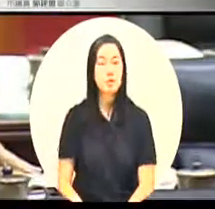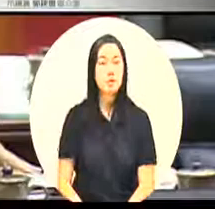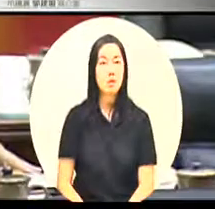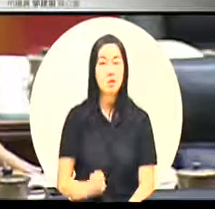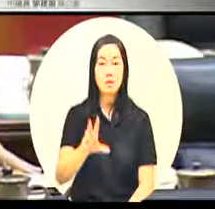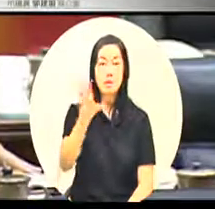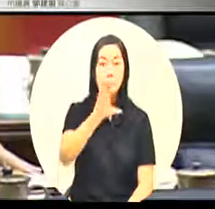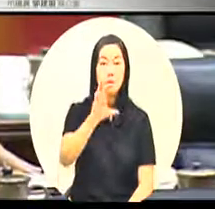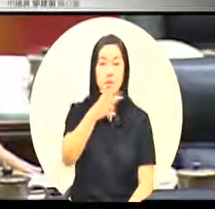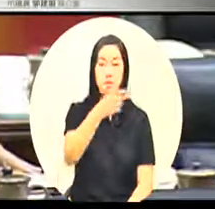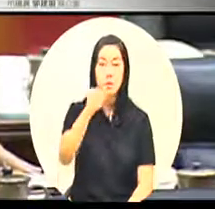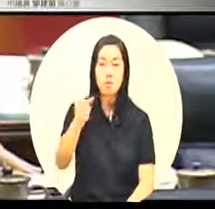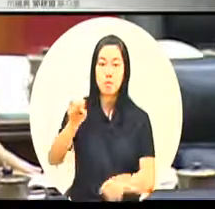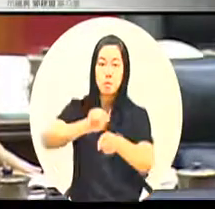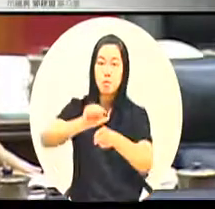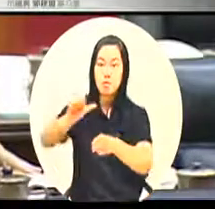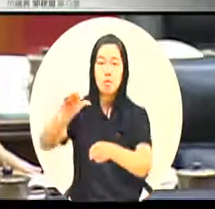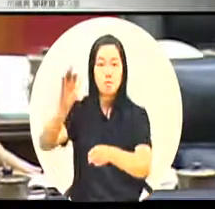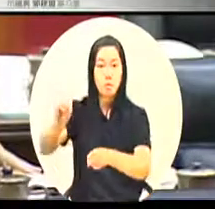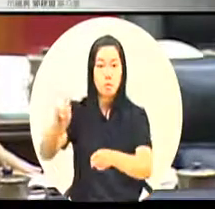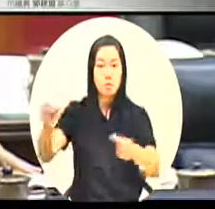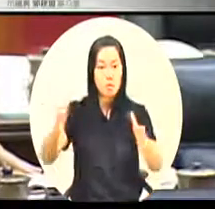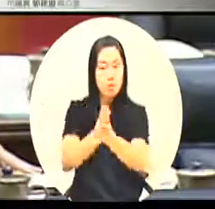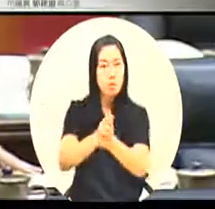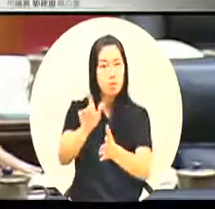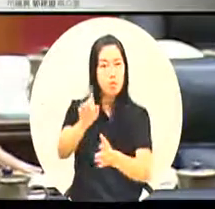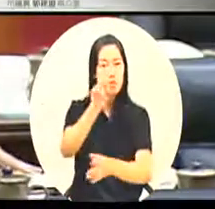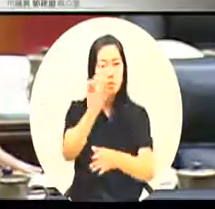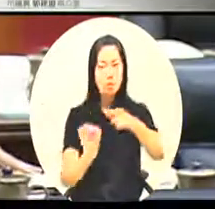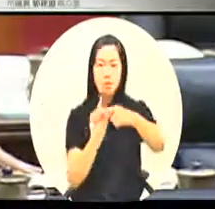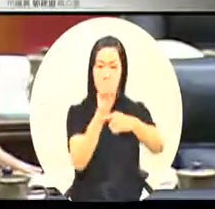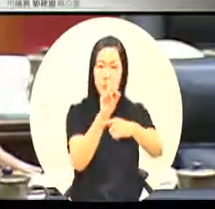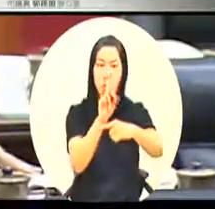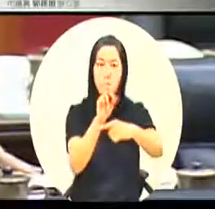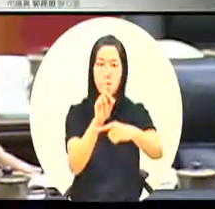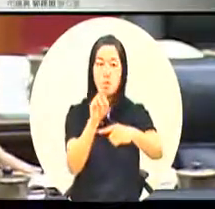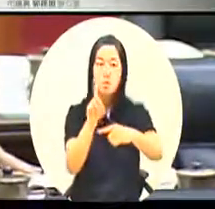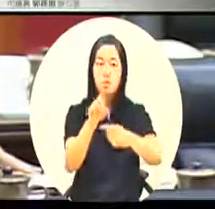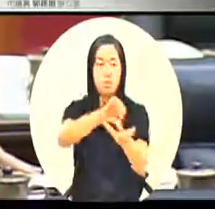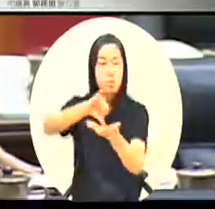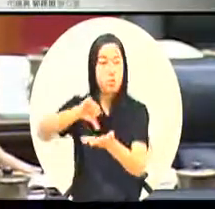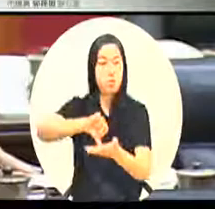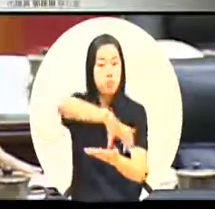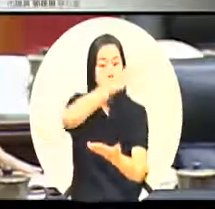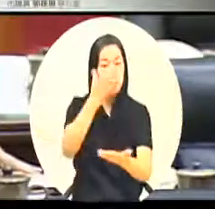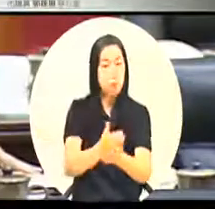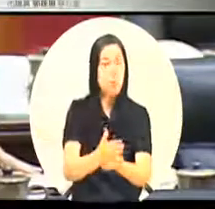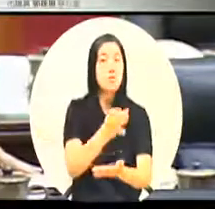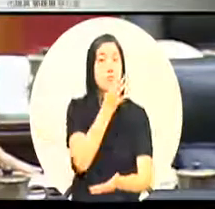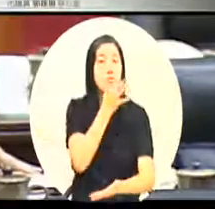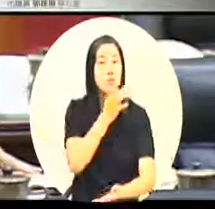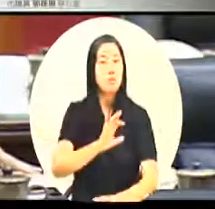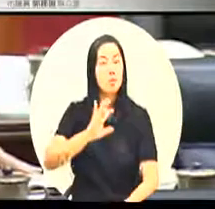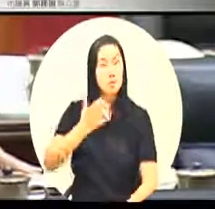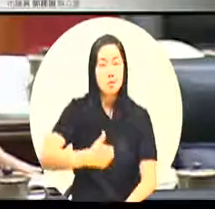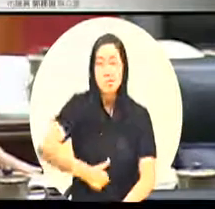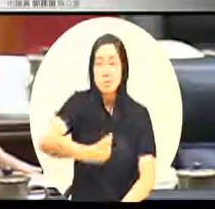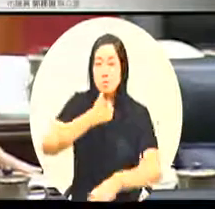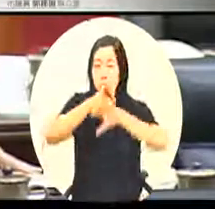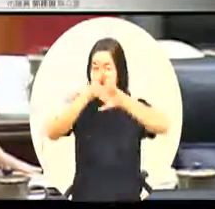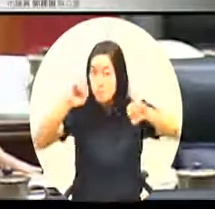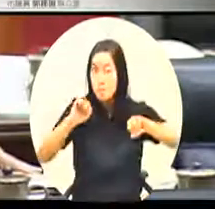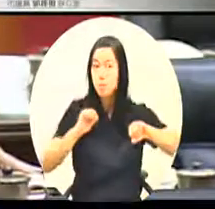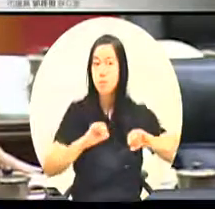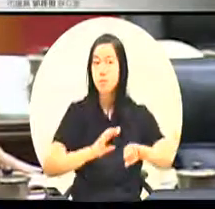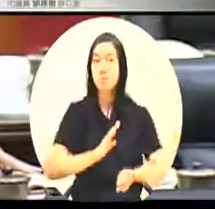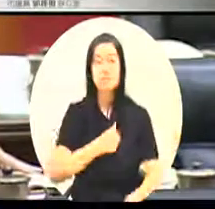180万公顷加5万公顷，对起来不到1%，产量绝对够，不用怕。可是事实会是如此吗？我问